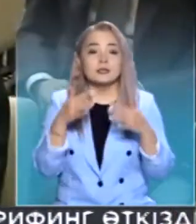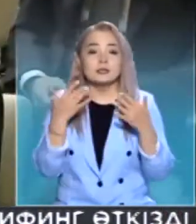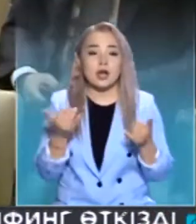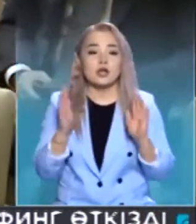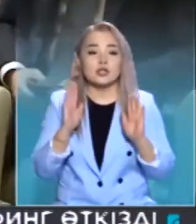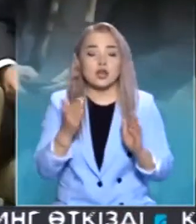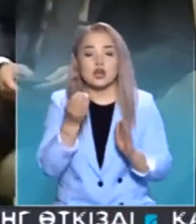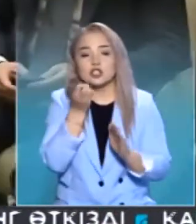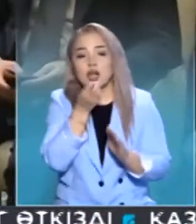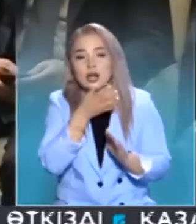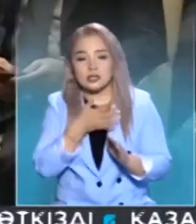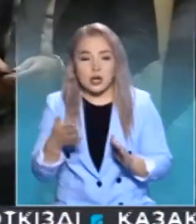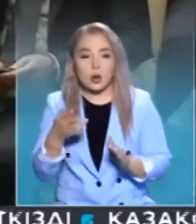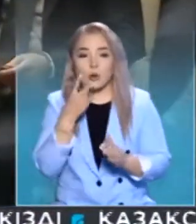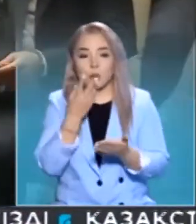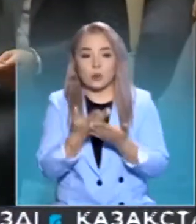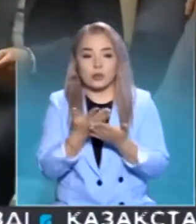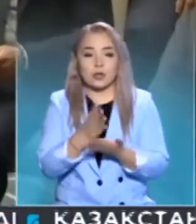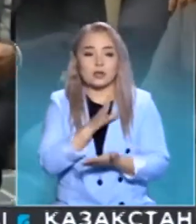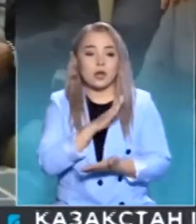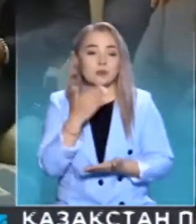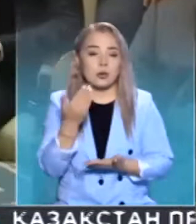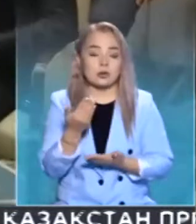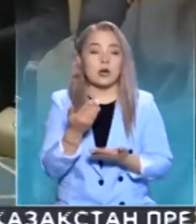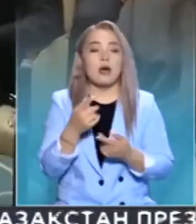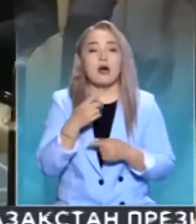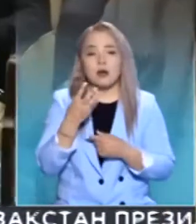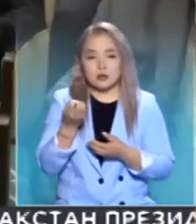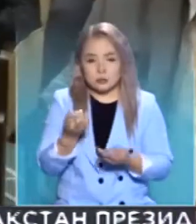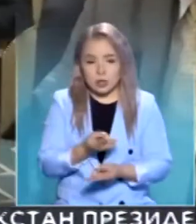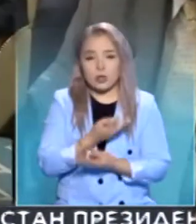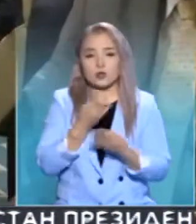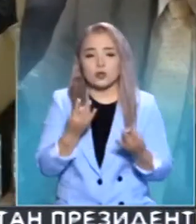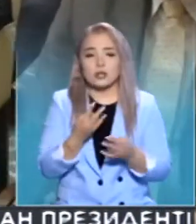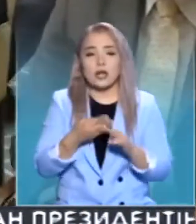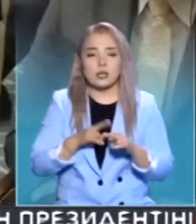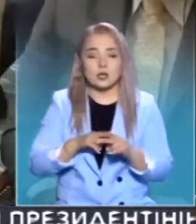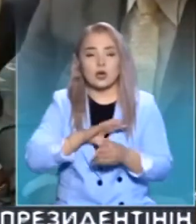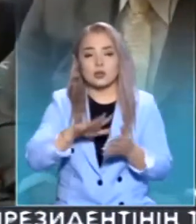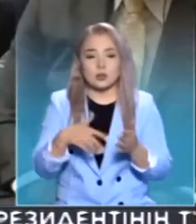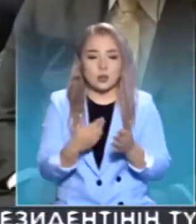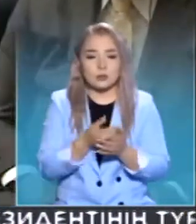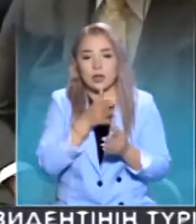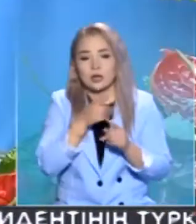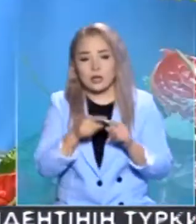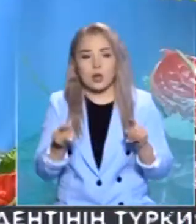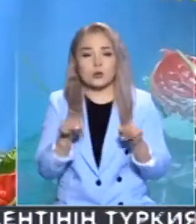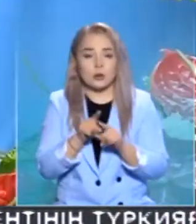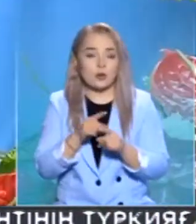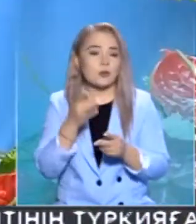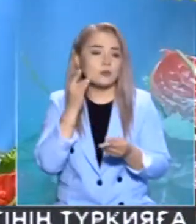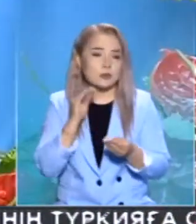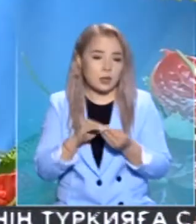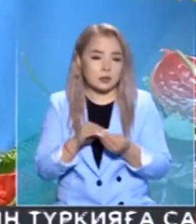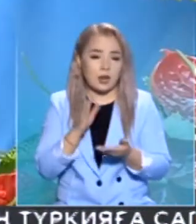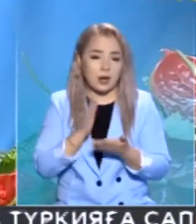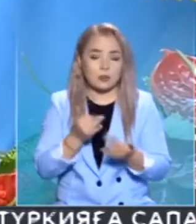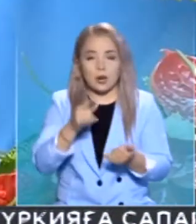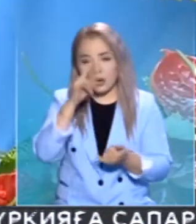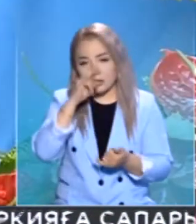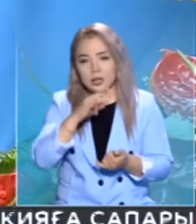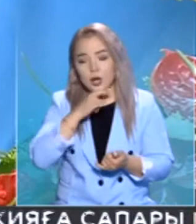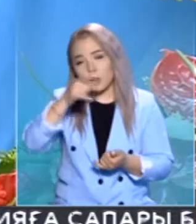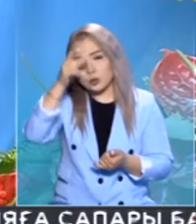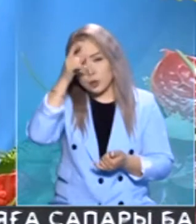қана жақсылықты көрген біз. Әлі күнге дейін солай болып тұр. Қазақстан мен Түркия